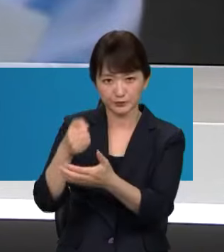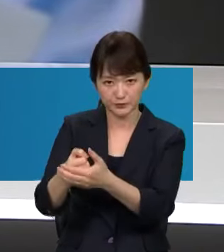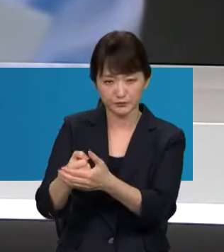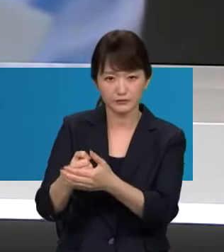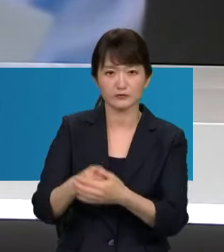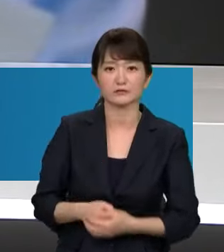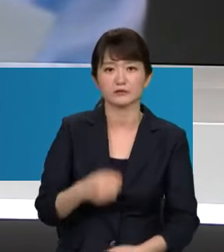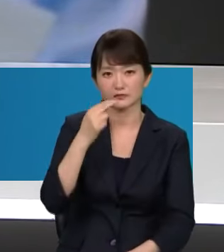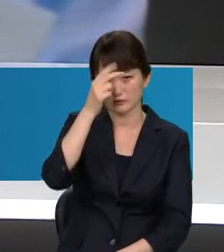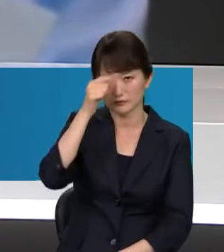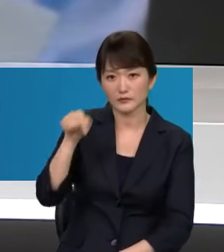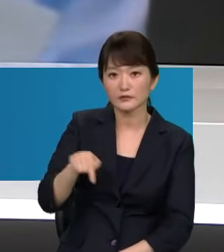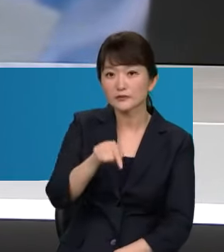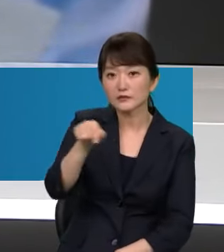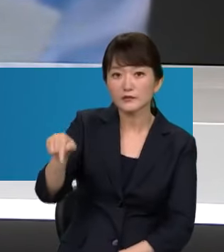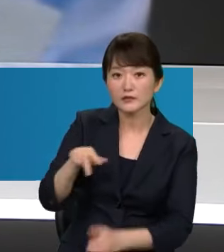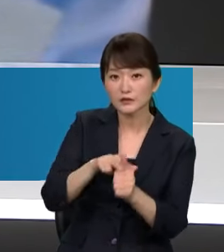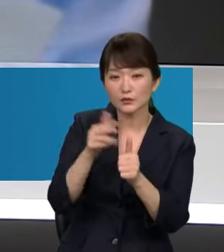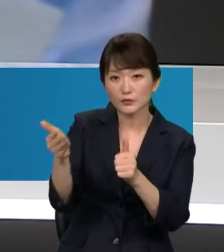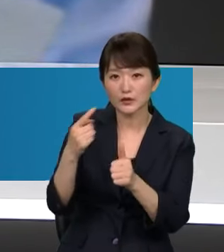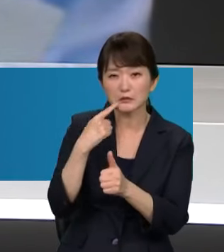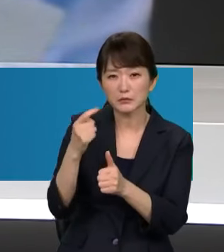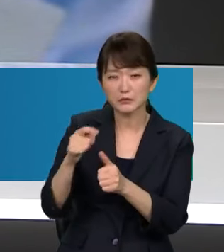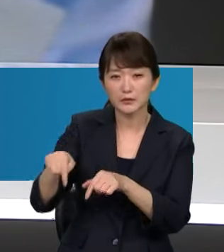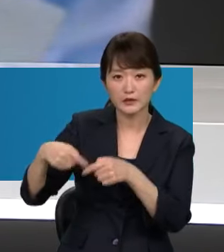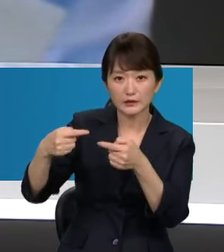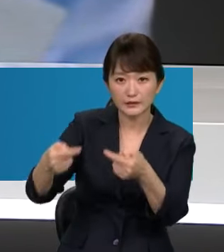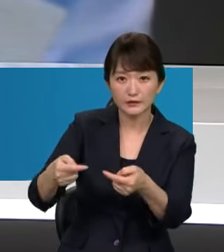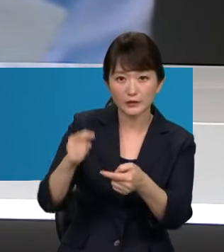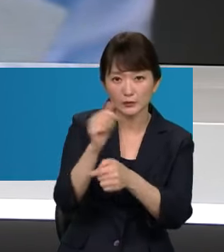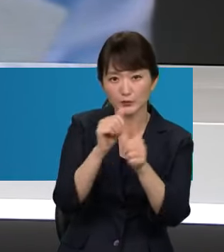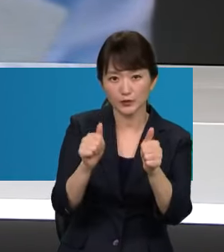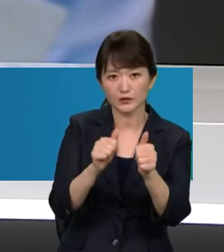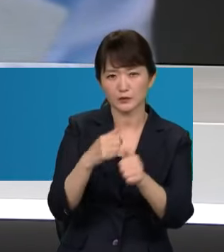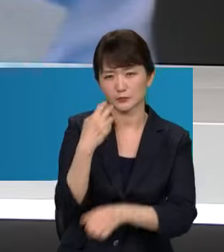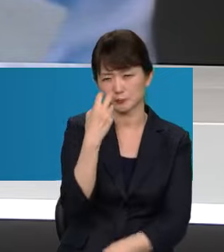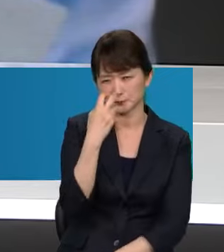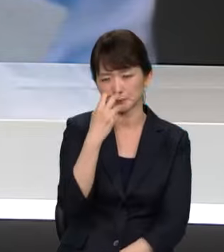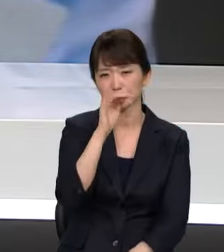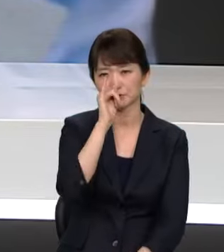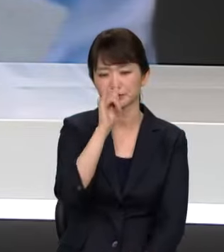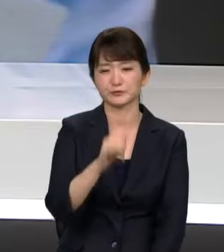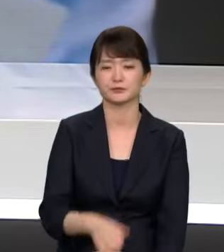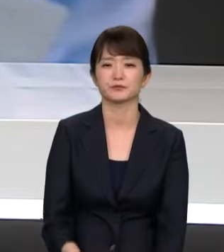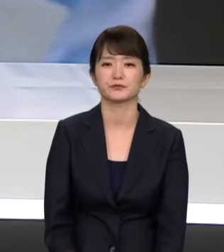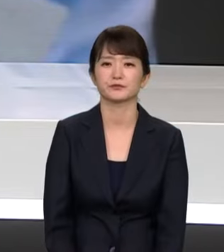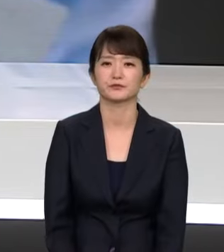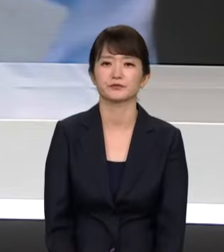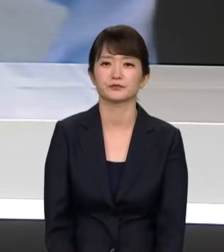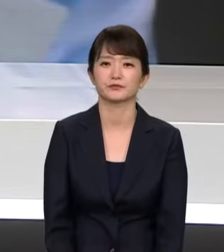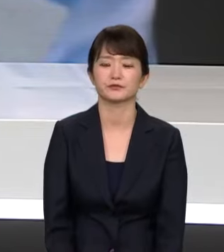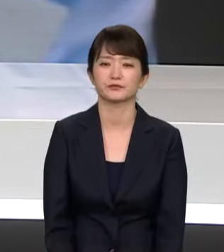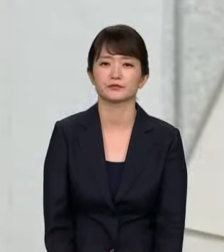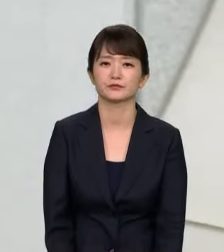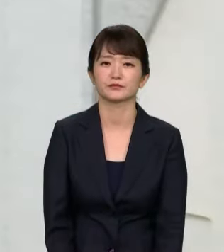이들에게 정보를 제공하고 협박에 가담한 혐의를 받는 변호사도 수사하고 있습니다 윤정주